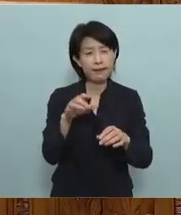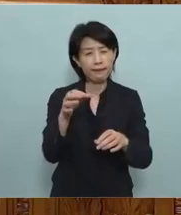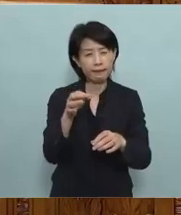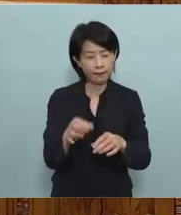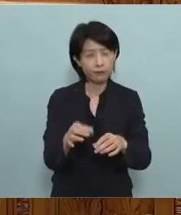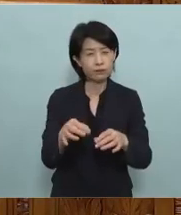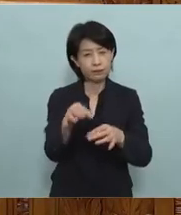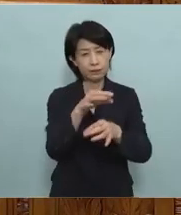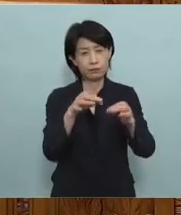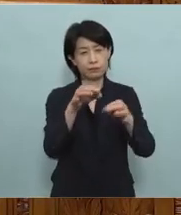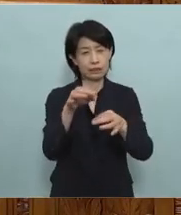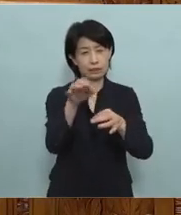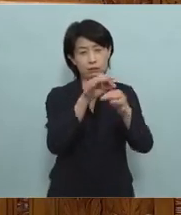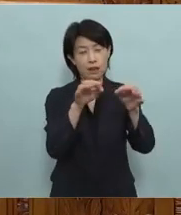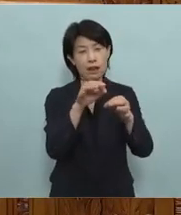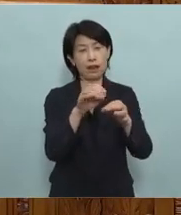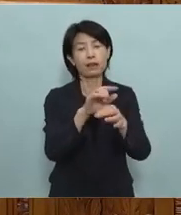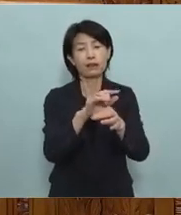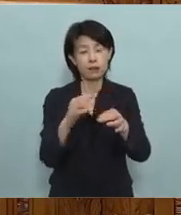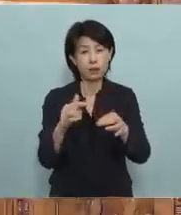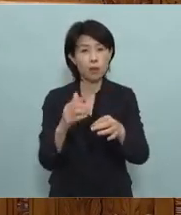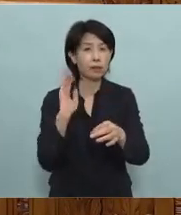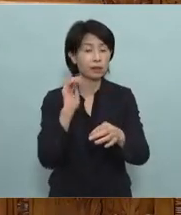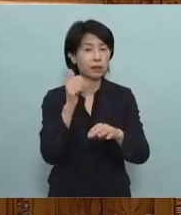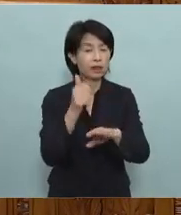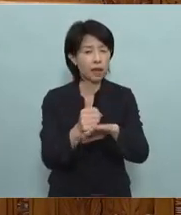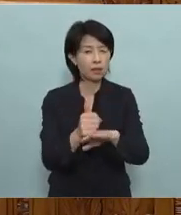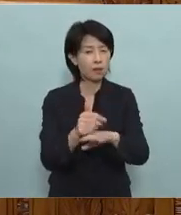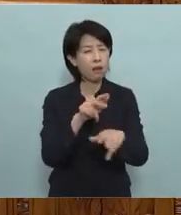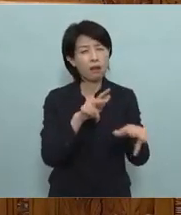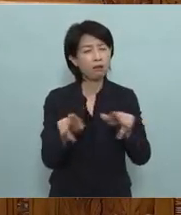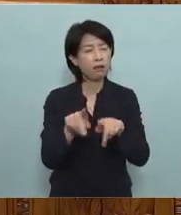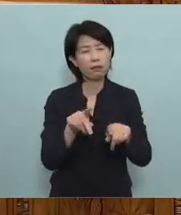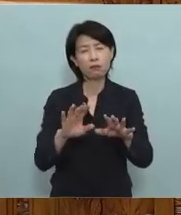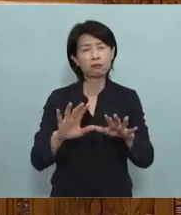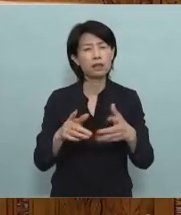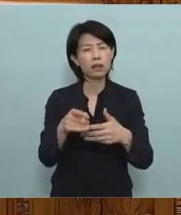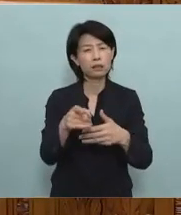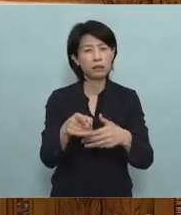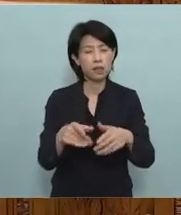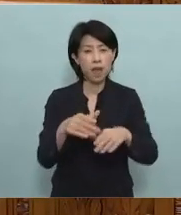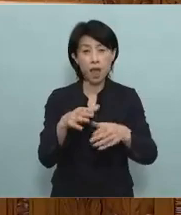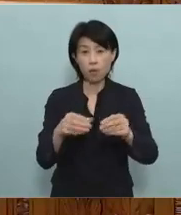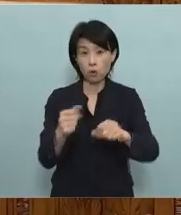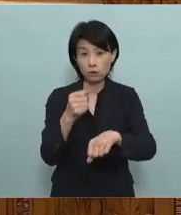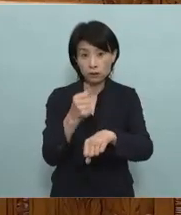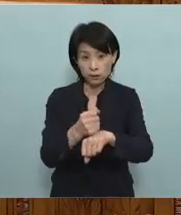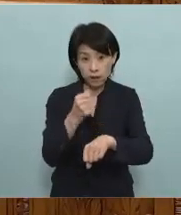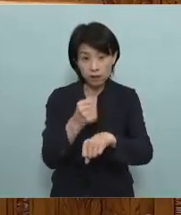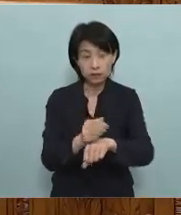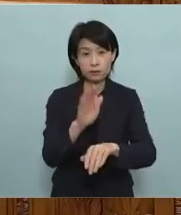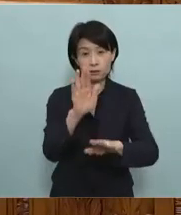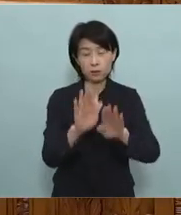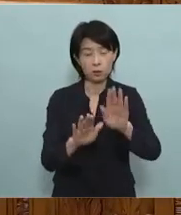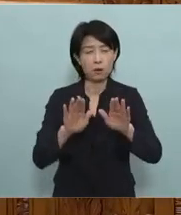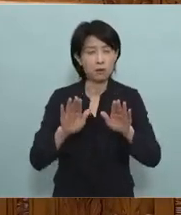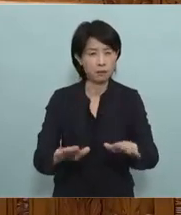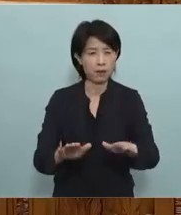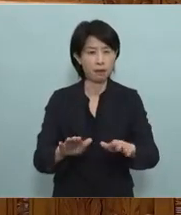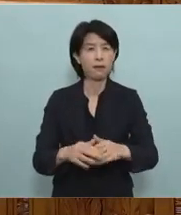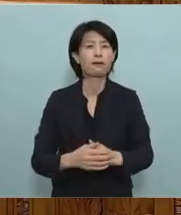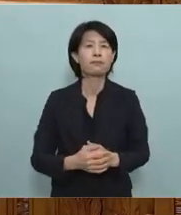フレ、それに対する岸田内閣の無策などによって、国難とも言うべき事態に直面しています